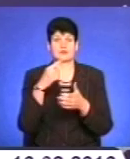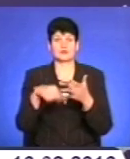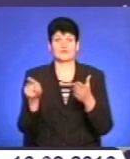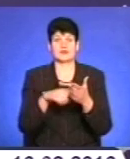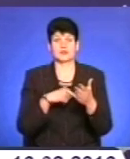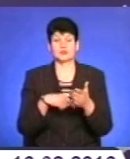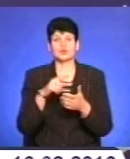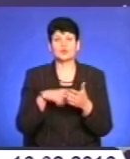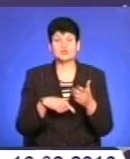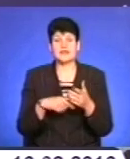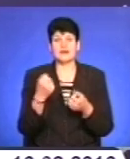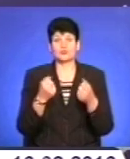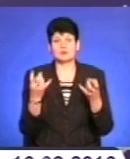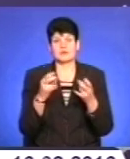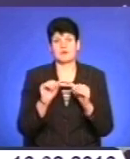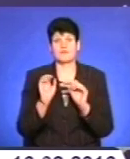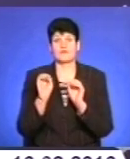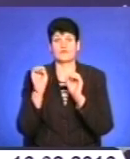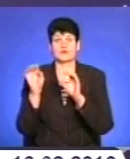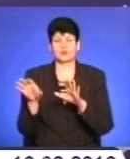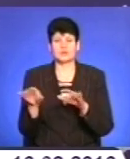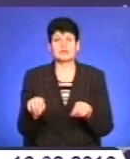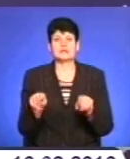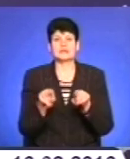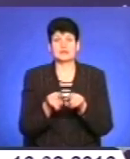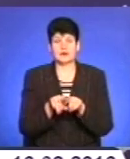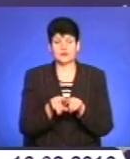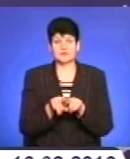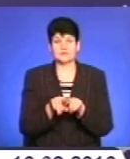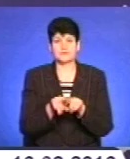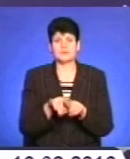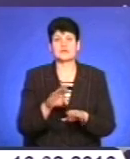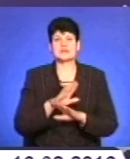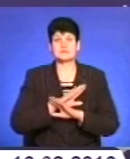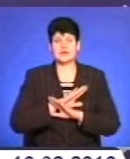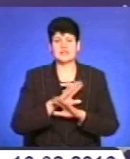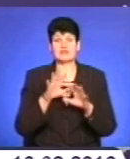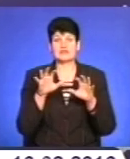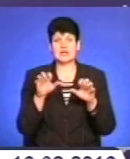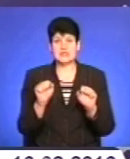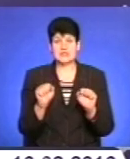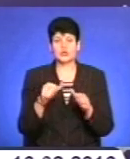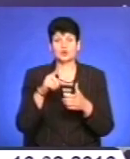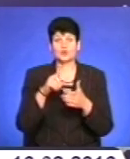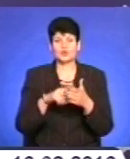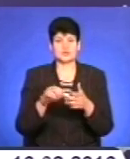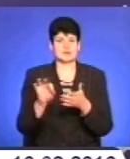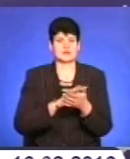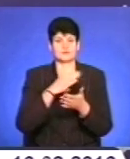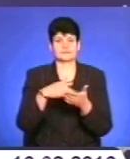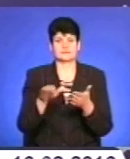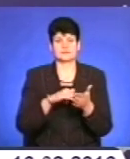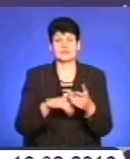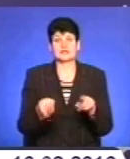доручення і автомобіль доведеться повернути. Також при смерті власника доручення автоматично анулюється і